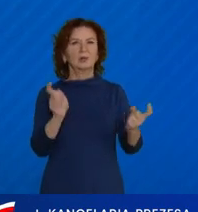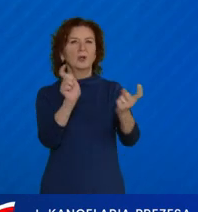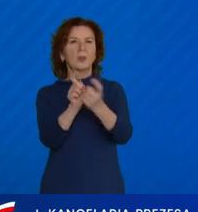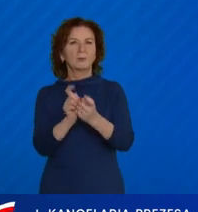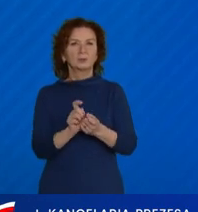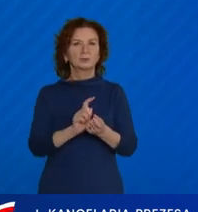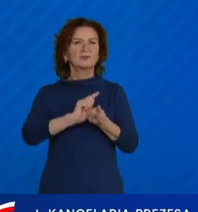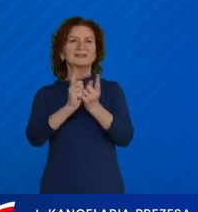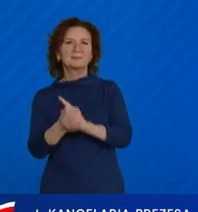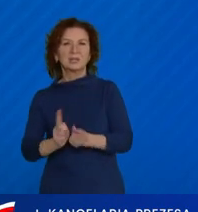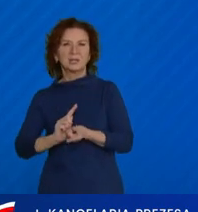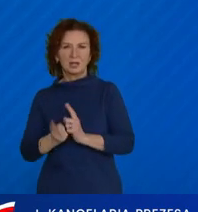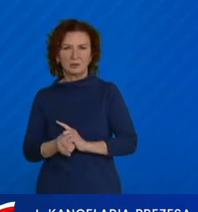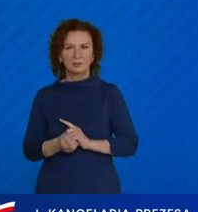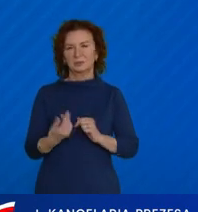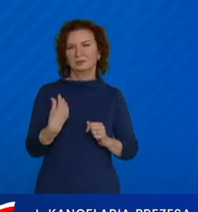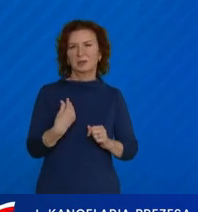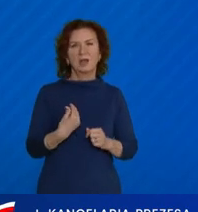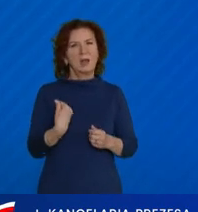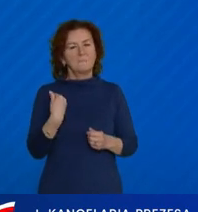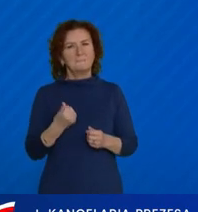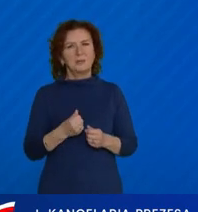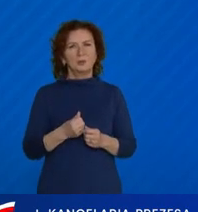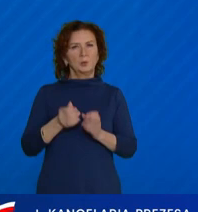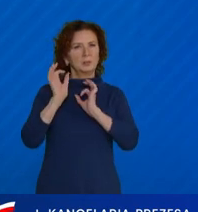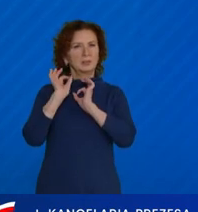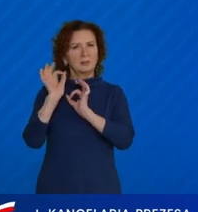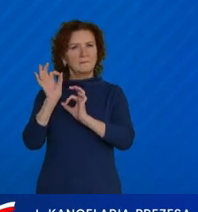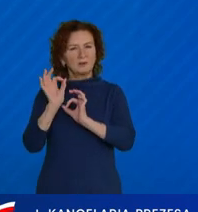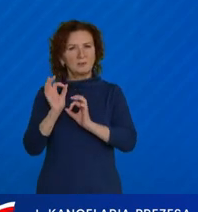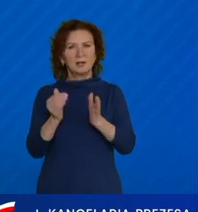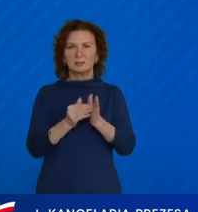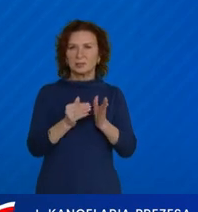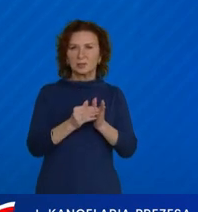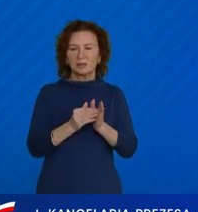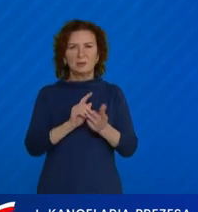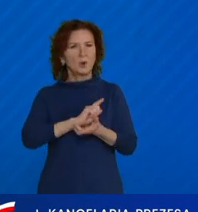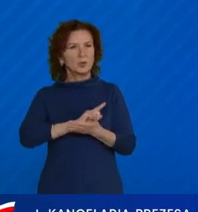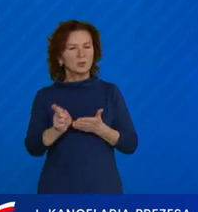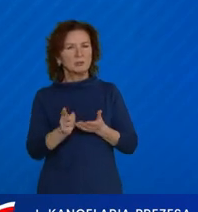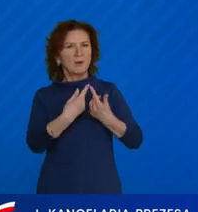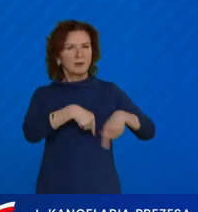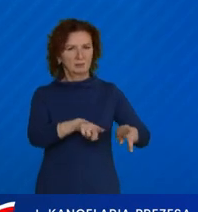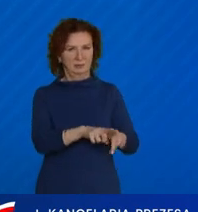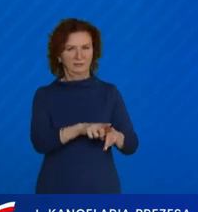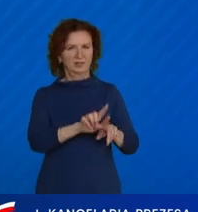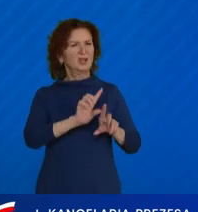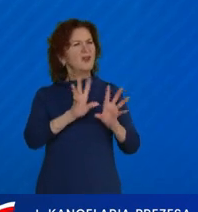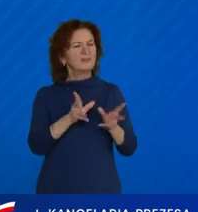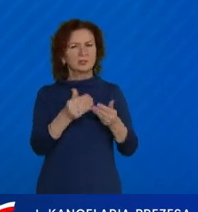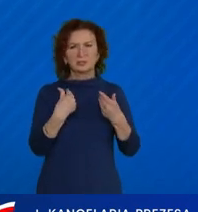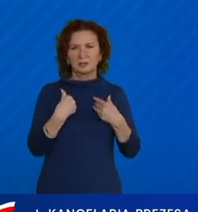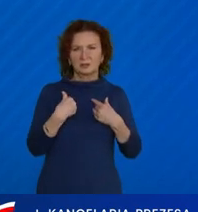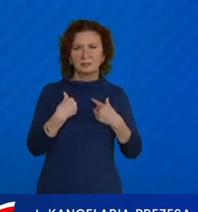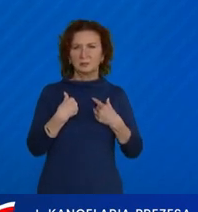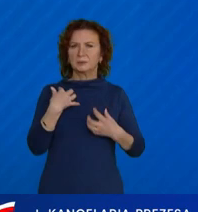szczepień zmieniały się. Pojawiały się komunikaty, które trzeba było szybko wcielać w życie. No to wszystko było obciążeniem dla tych